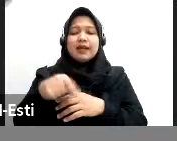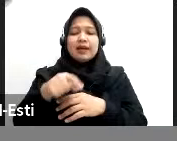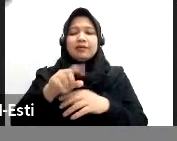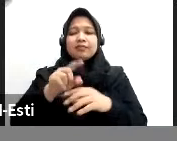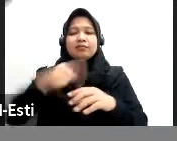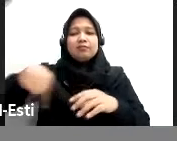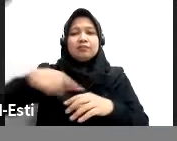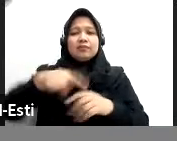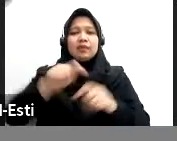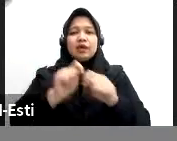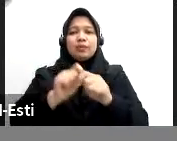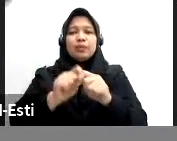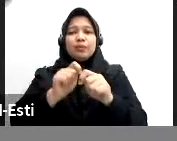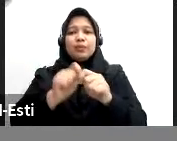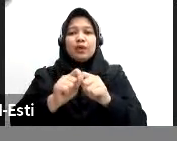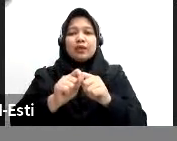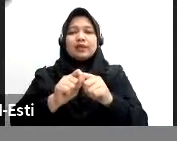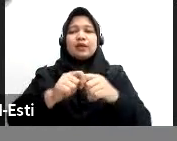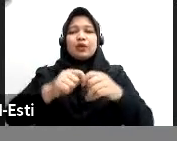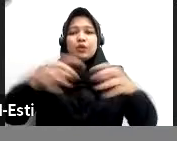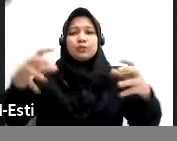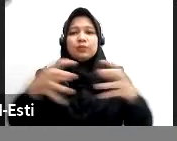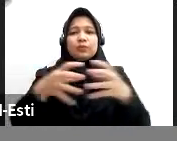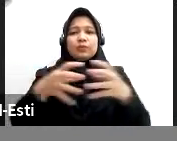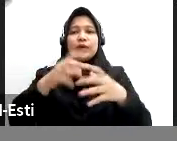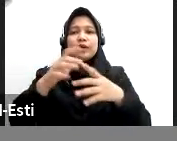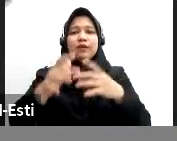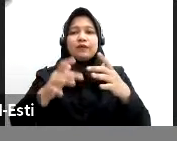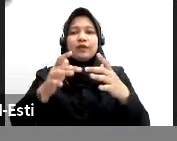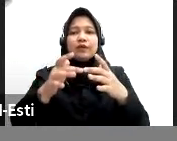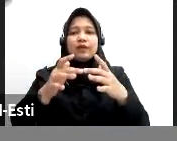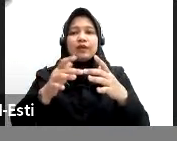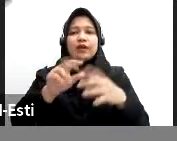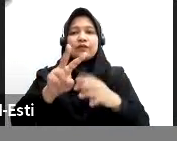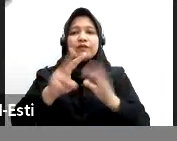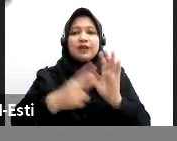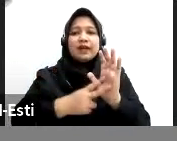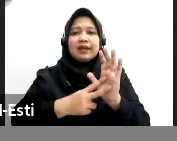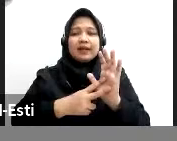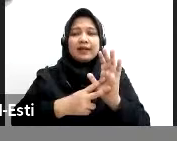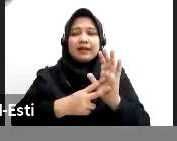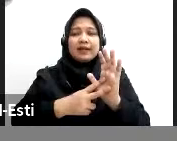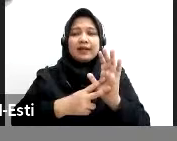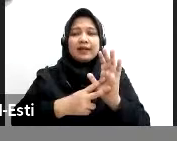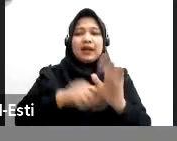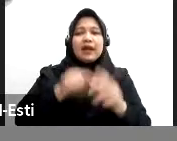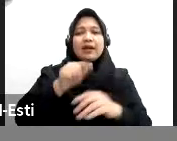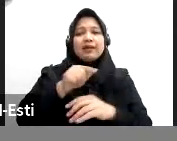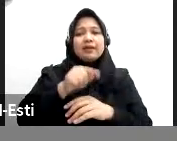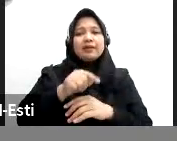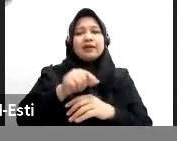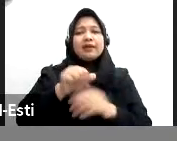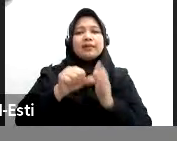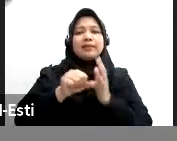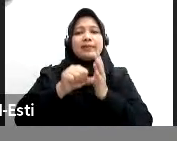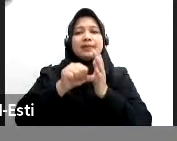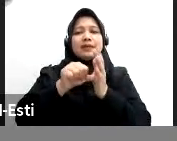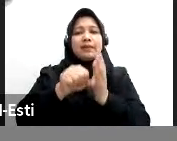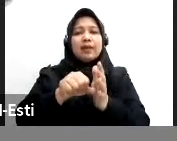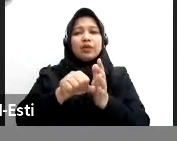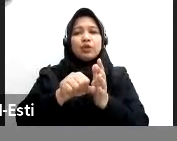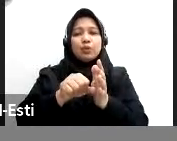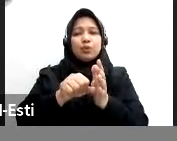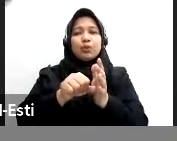ampir Tual magis thread atau mvm yang dianggap bisa membantu menyelesaikan sengketa